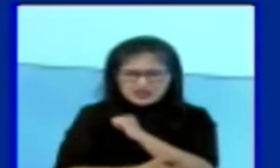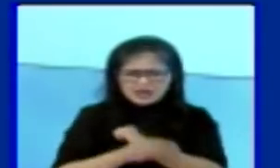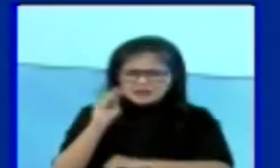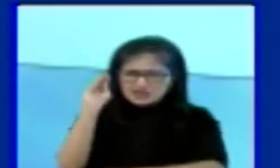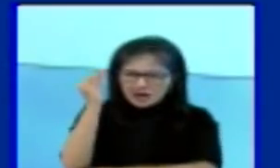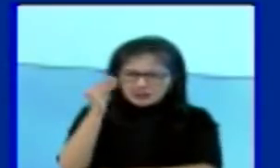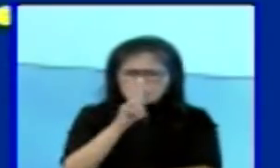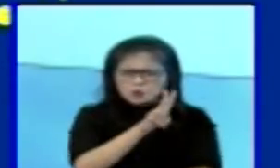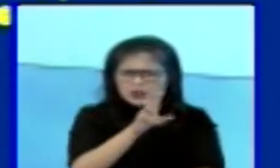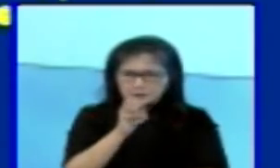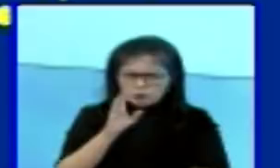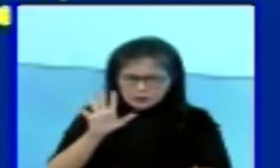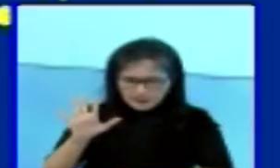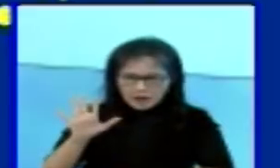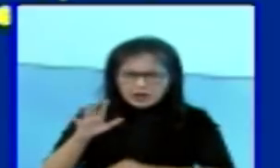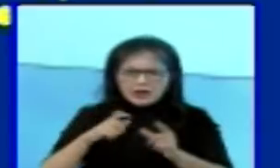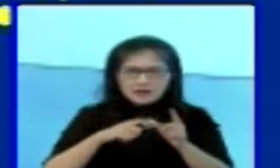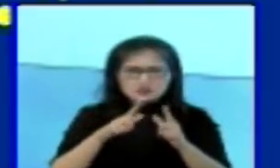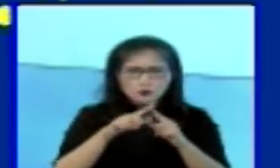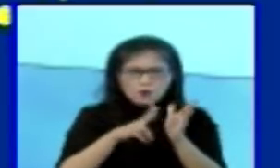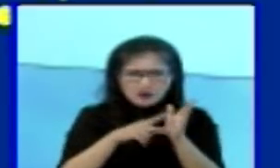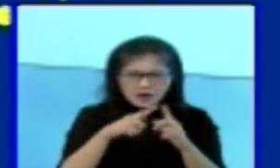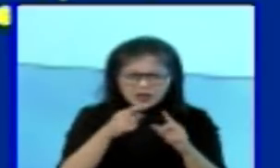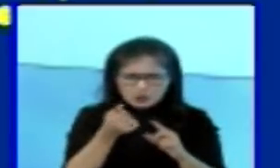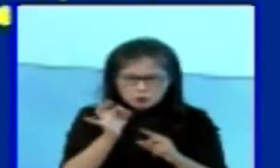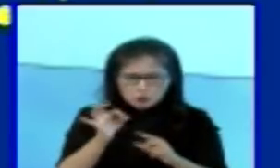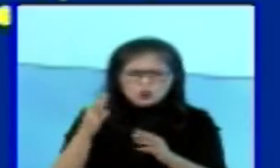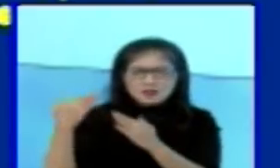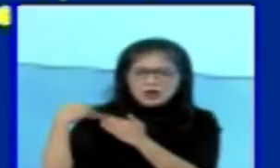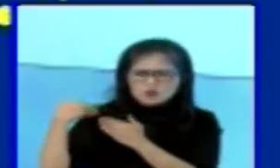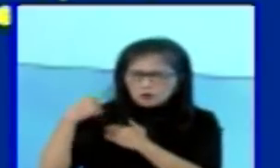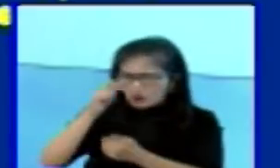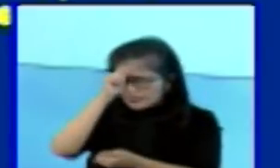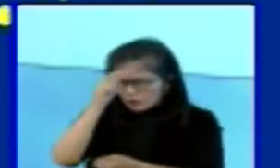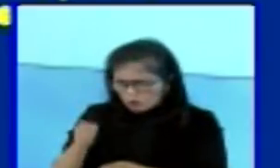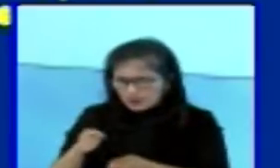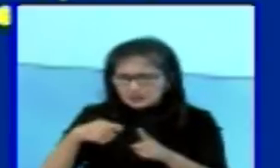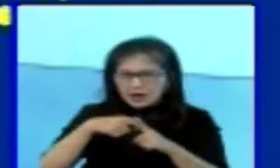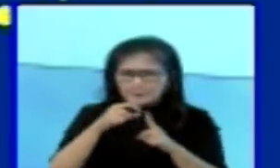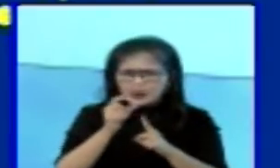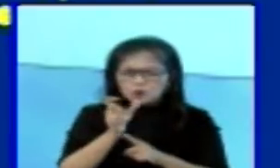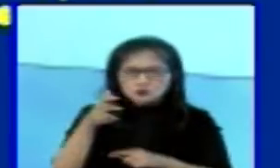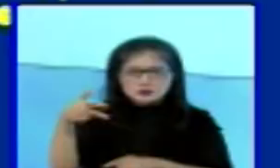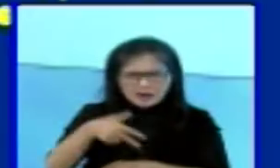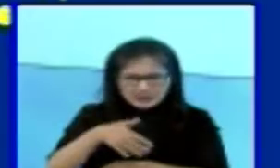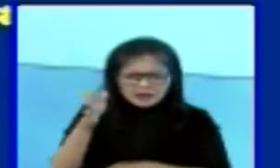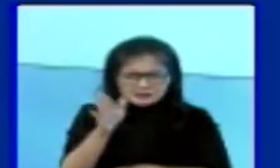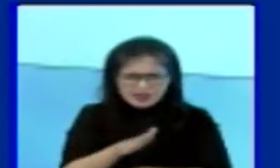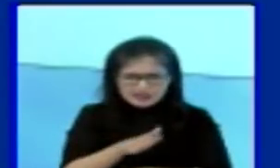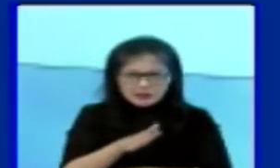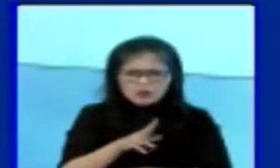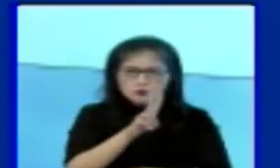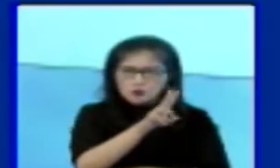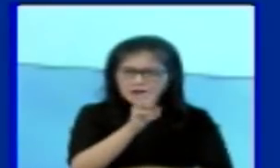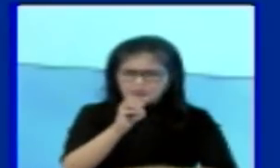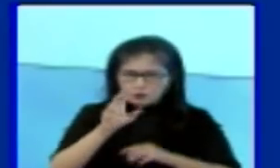Aswanto, Wakil Ketua Mahkamah Konstitusi, yang pernah menjabat sebagai Ketua Dewan Kehormatan KPU Provinsi Sulawesi Barat pada